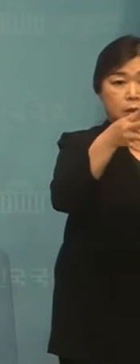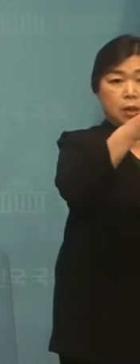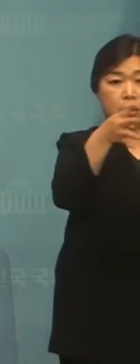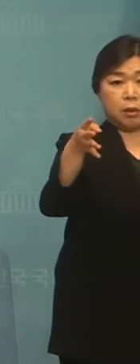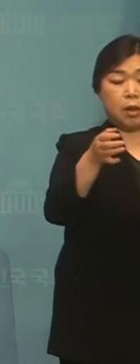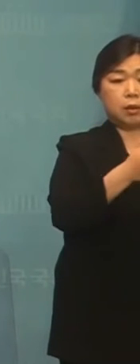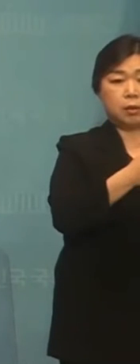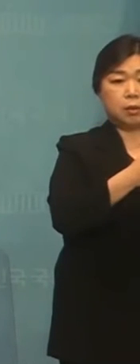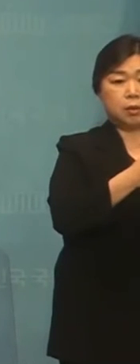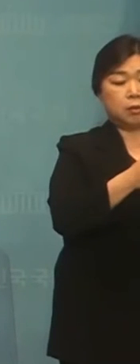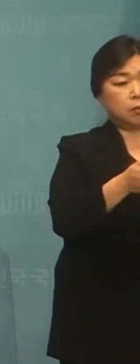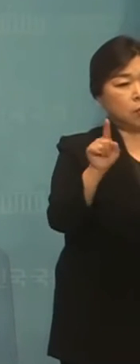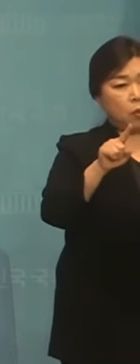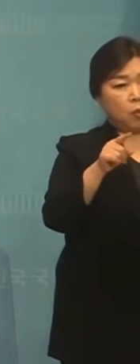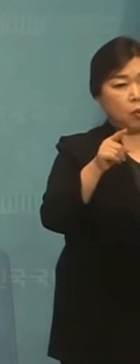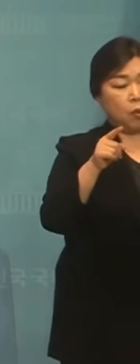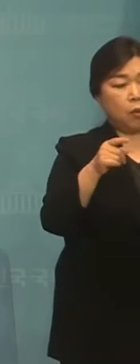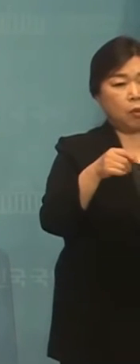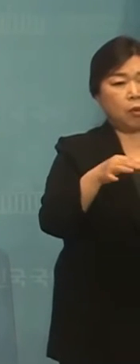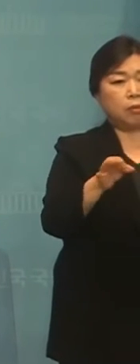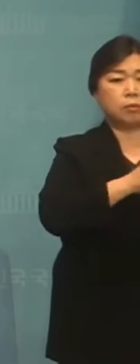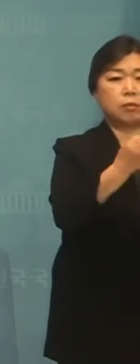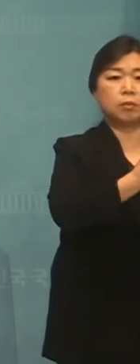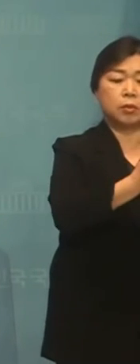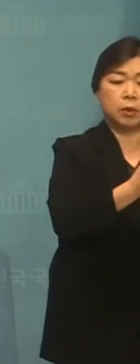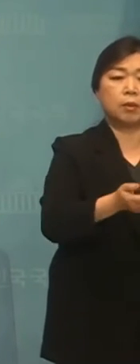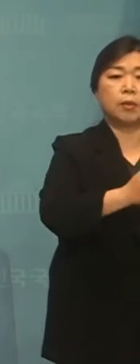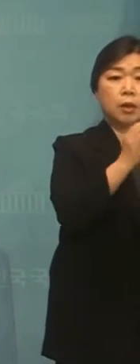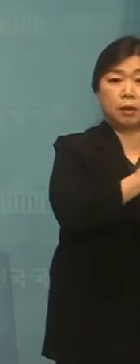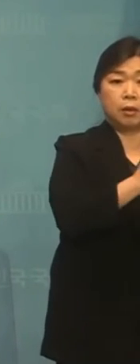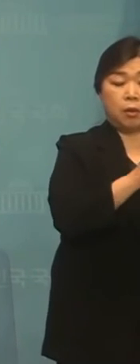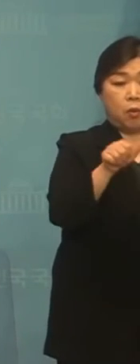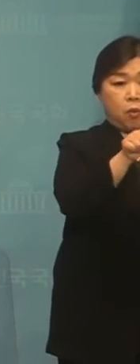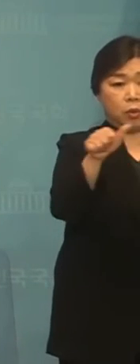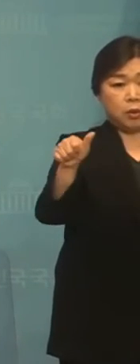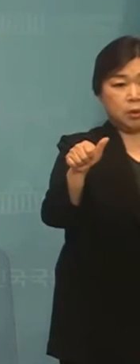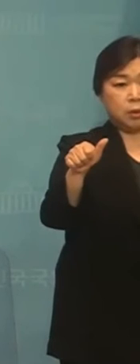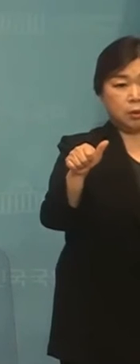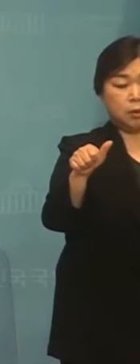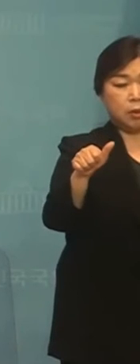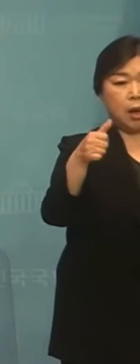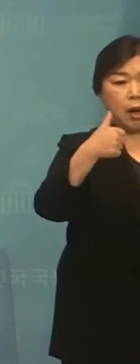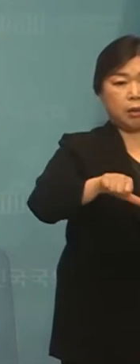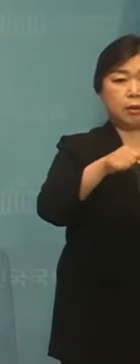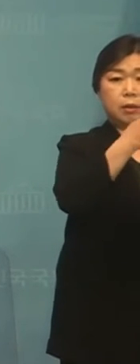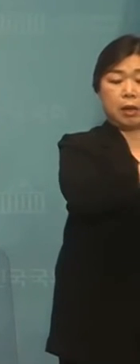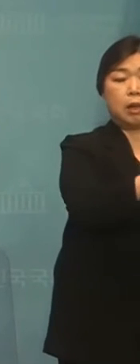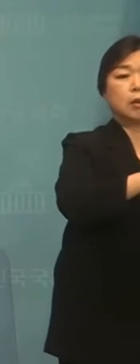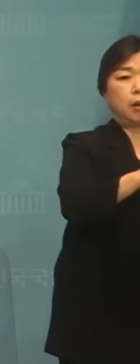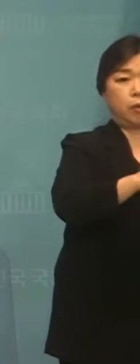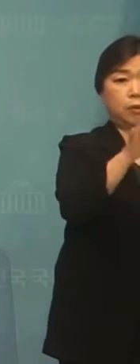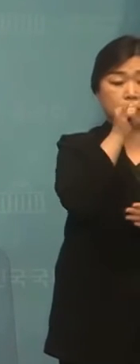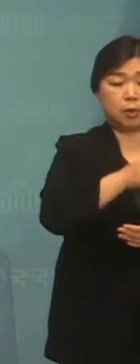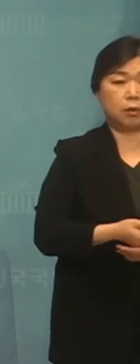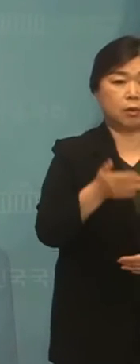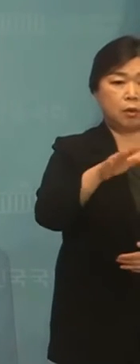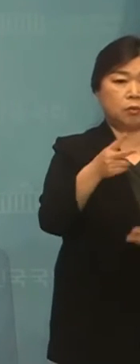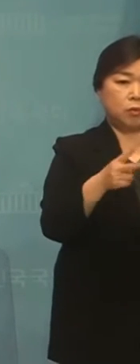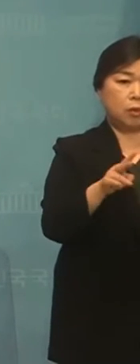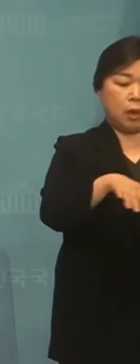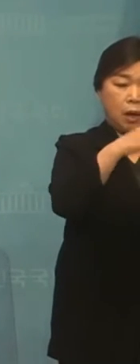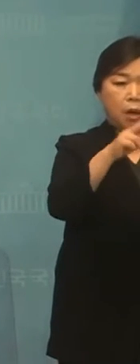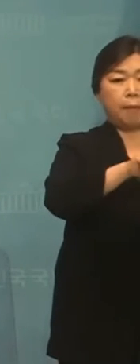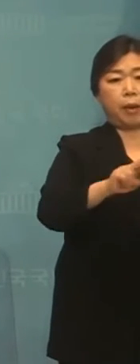4층의 스튜디오를 입점합니다. 5층 건물에 아들과 딸이 사용을 한 것입니다. 그런데 두 곳 모두 현재